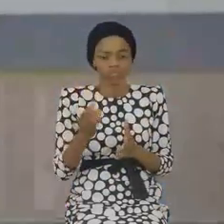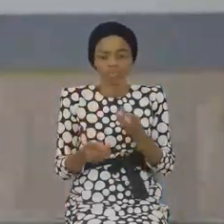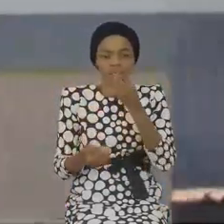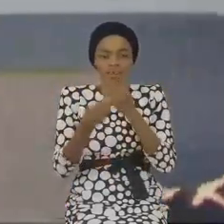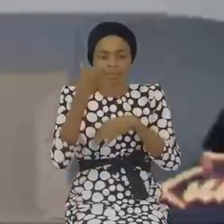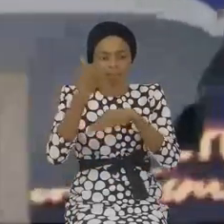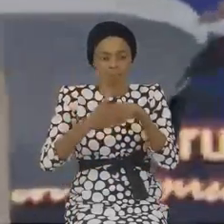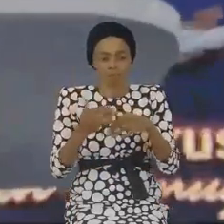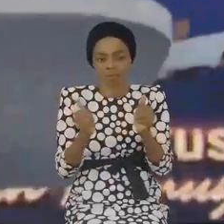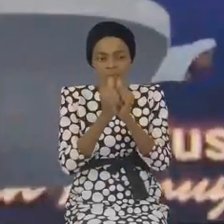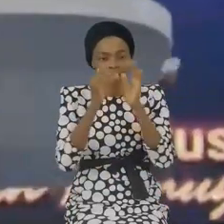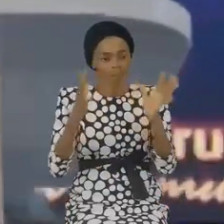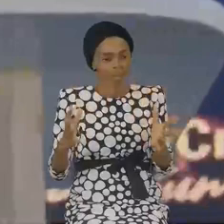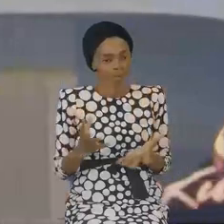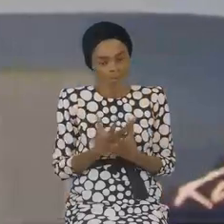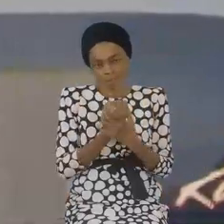rien.